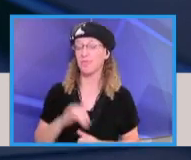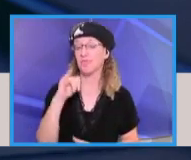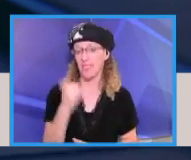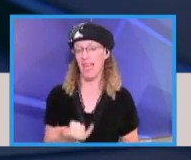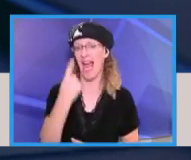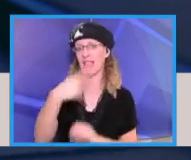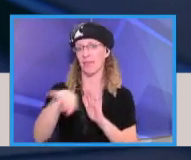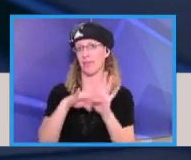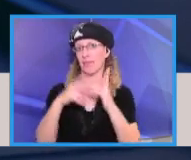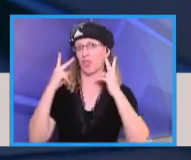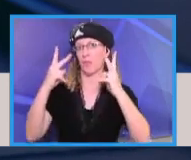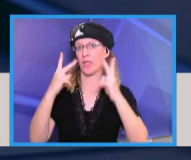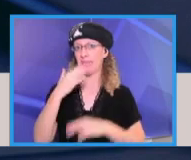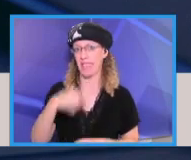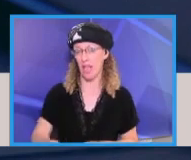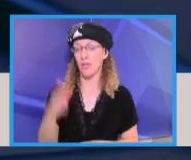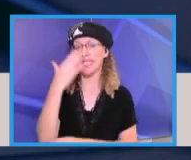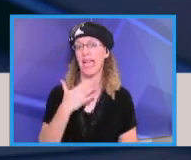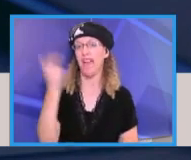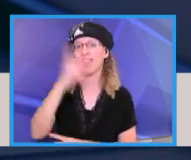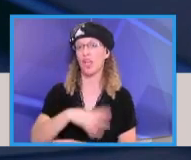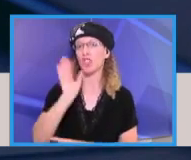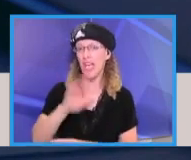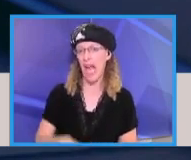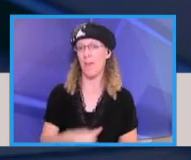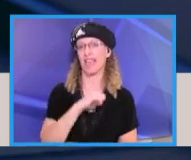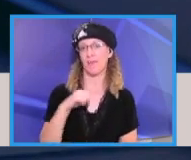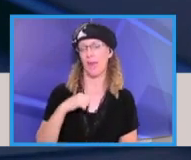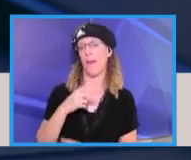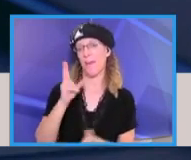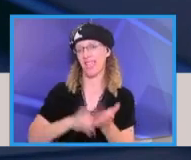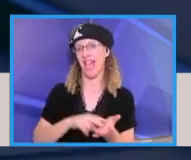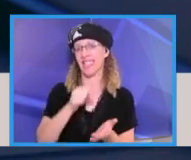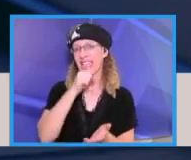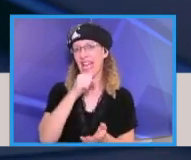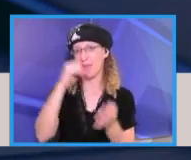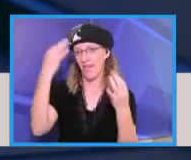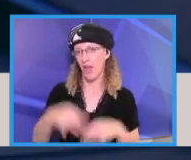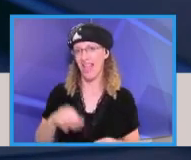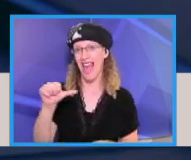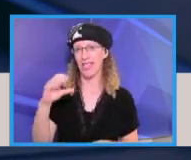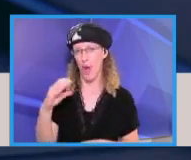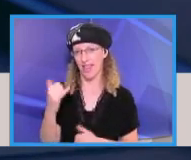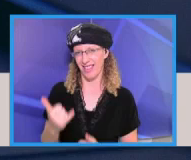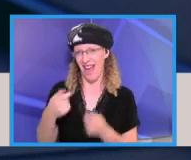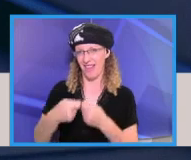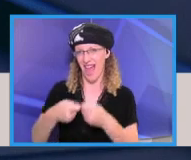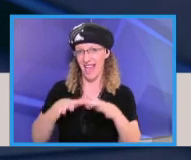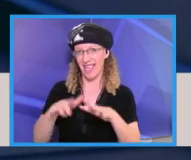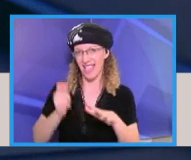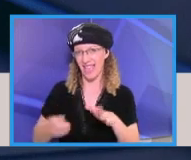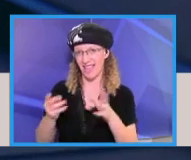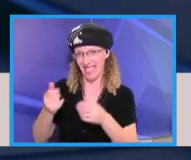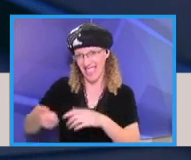היא שמדינת ישראל הבינה שגם לעצמאים מגיע להזדקן בכבוד. חבר הכנסת אלי כהן, היום הוא שר הכלכלה, ביחד עם